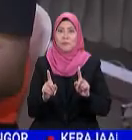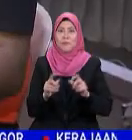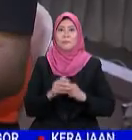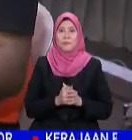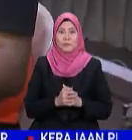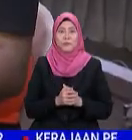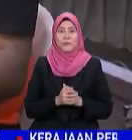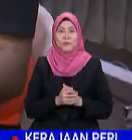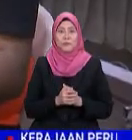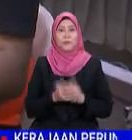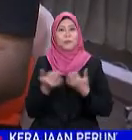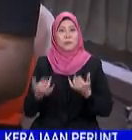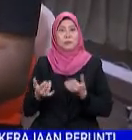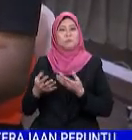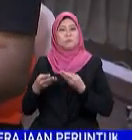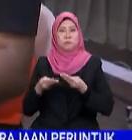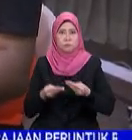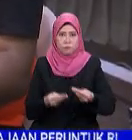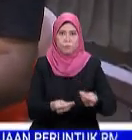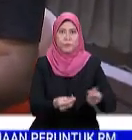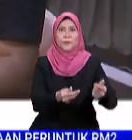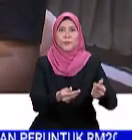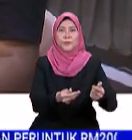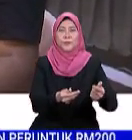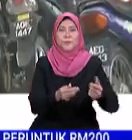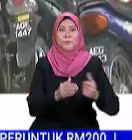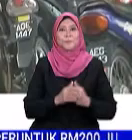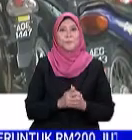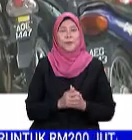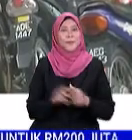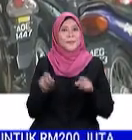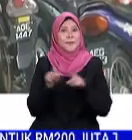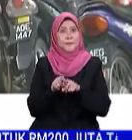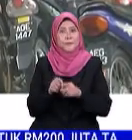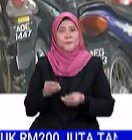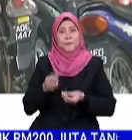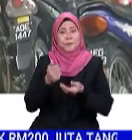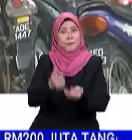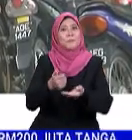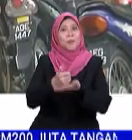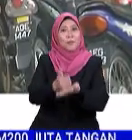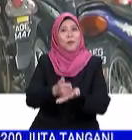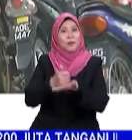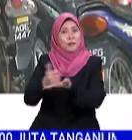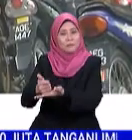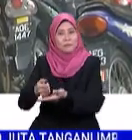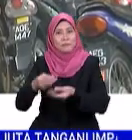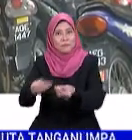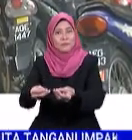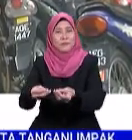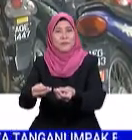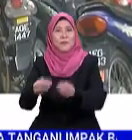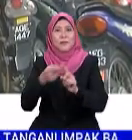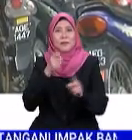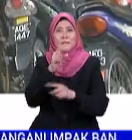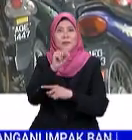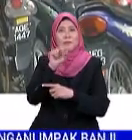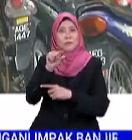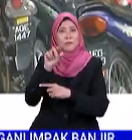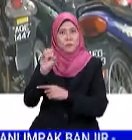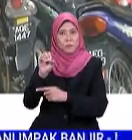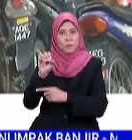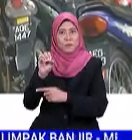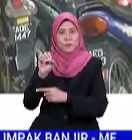Setakat ini berjalan dengan lancar lah. Kita juga salurkan bantuan-bantuan lah, dan juga daripada NGO dan